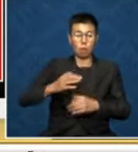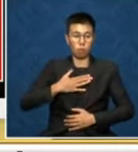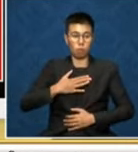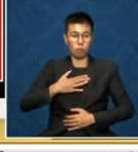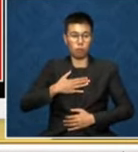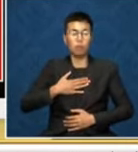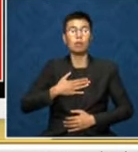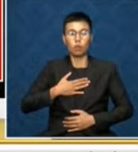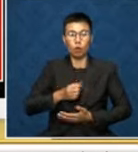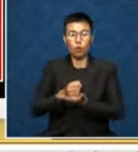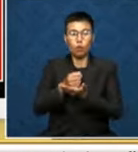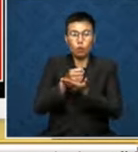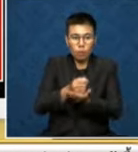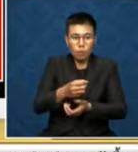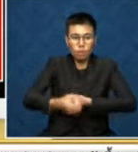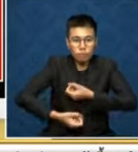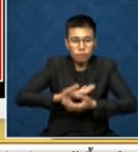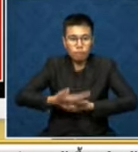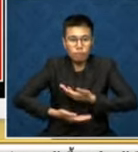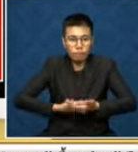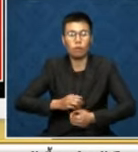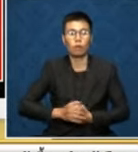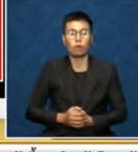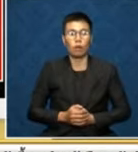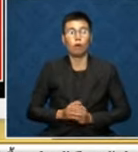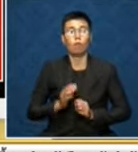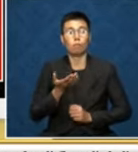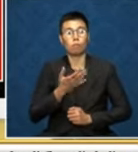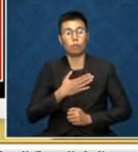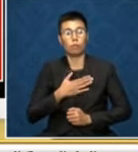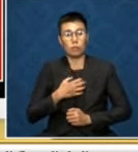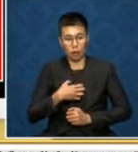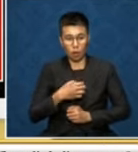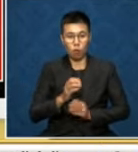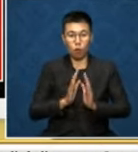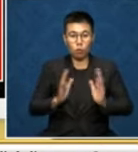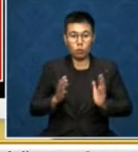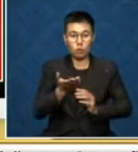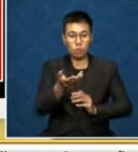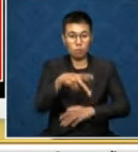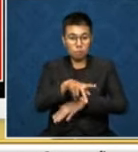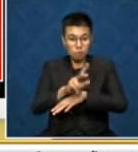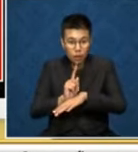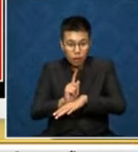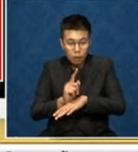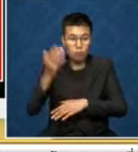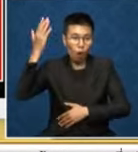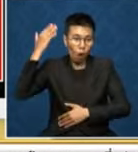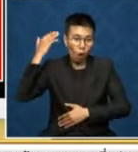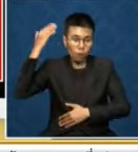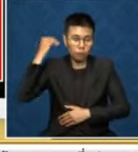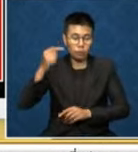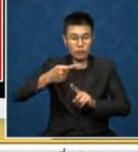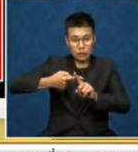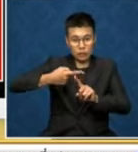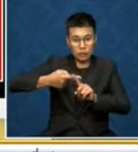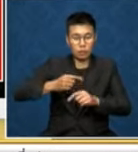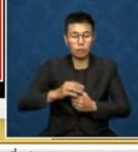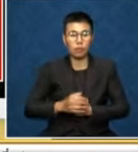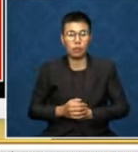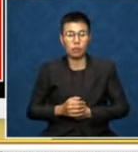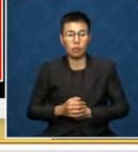ให้ความเห็นก็ได้สุดท้ายผมหารือจบแล้วแต่จะขอบคุณท่านประธานครับตรงนี้ก็คือเรื่องที่เคยหารือไว้เมื่อเดือนก่อน4